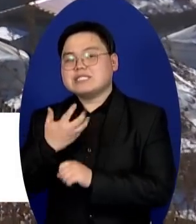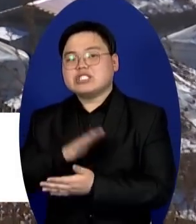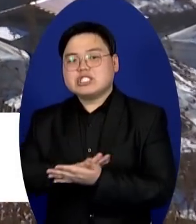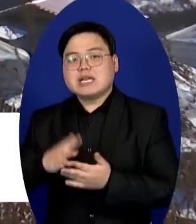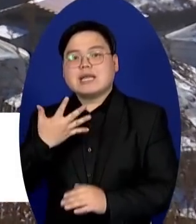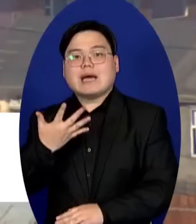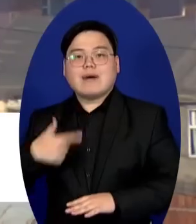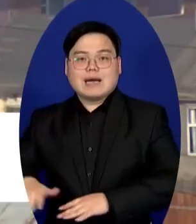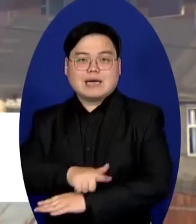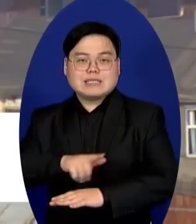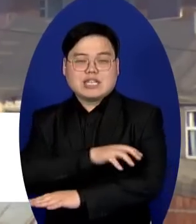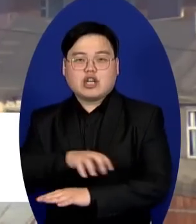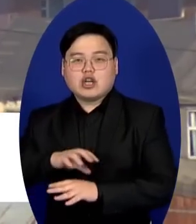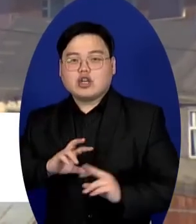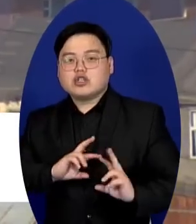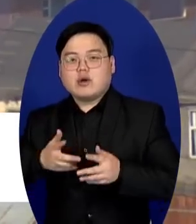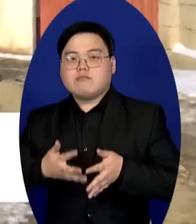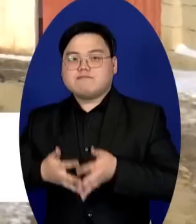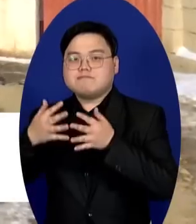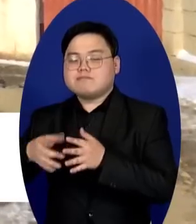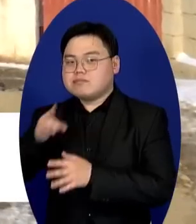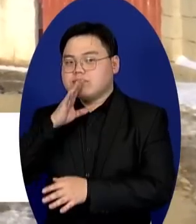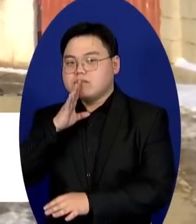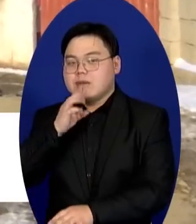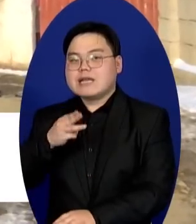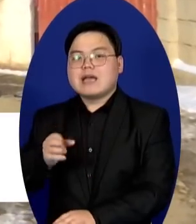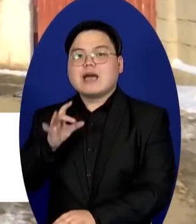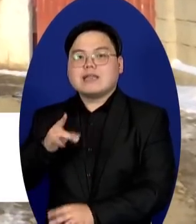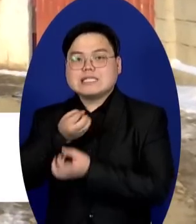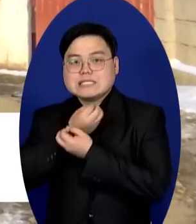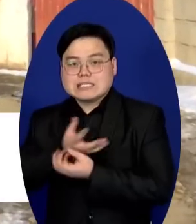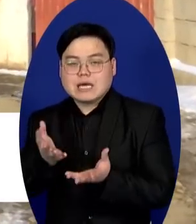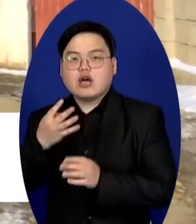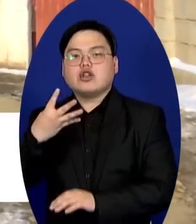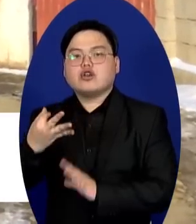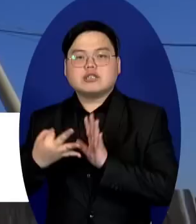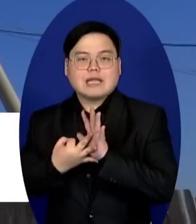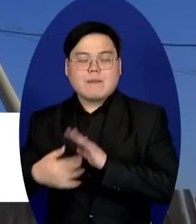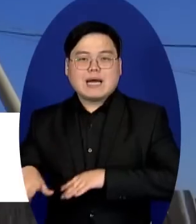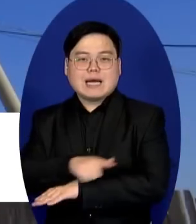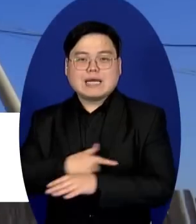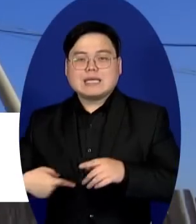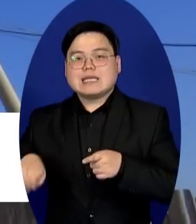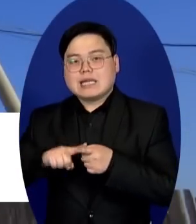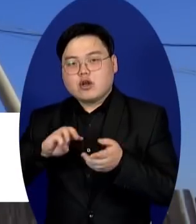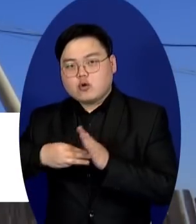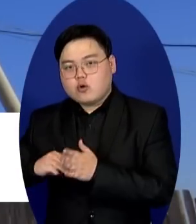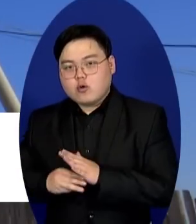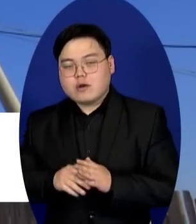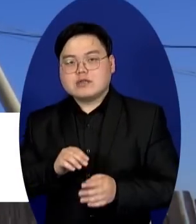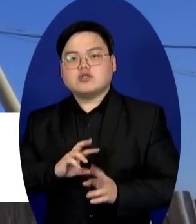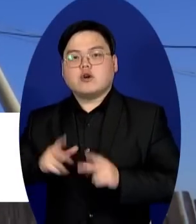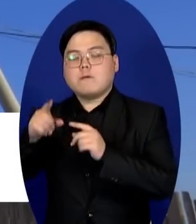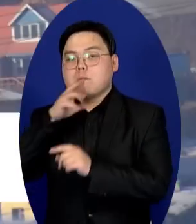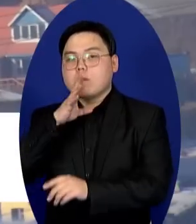гэр оролтын газрыг дахин төлөвлөж орон сууцчлуулахар тендер зарлагджээ. Нийтдээ 48 талбарт дахин төлөвлөлт хийх юм байна. Улаанбаатар